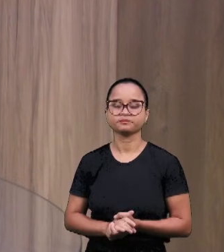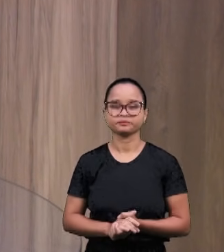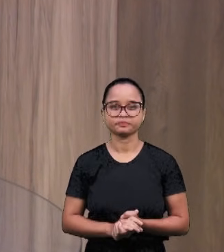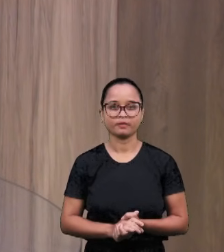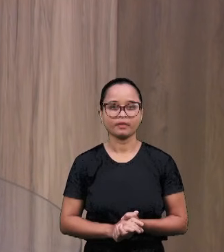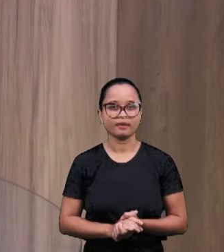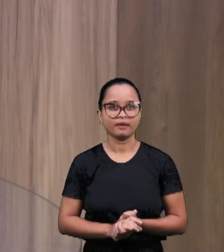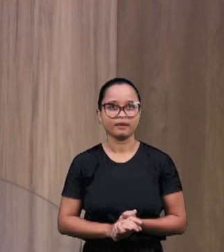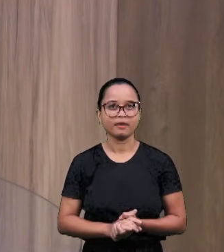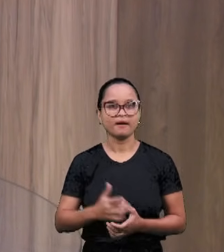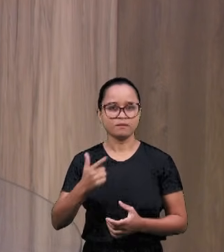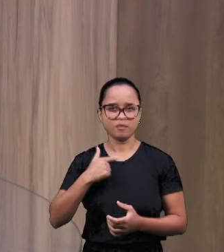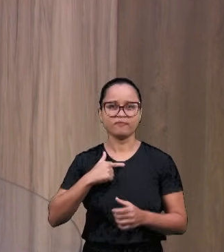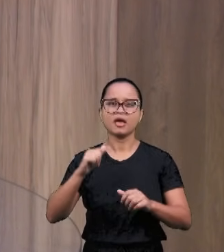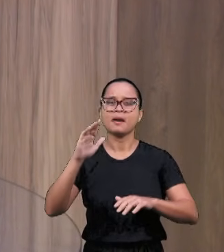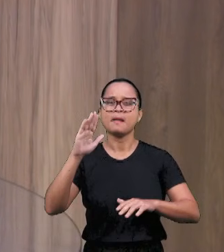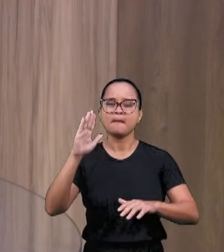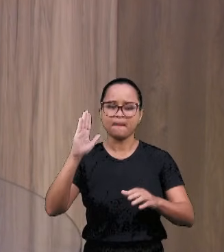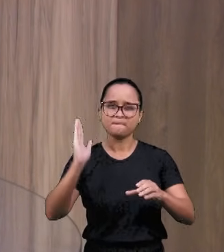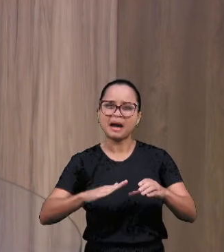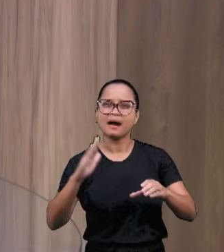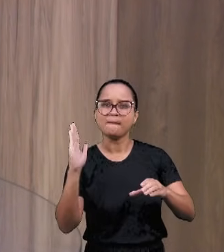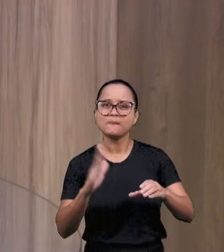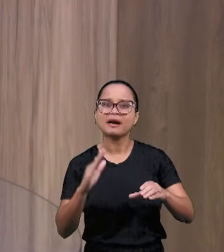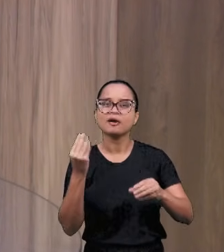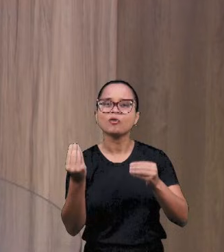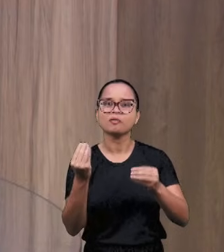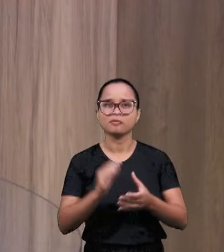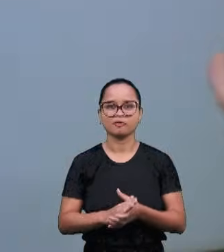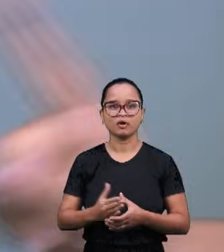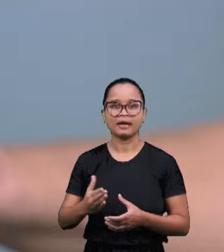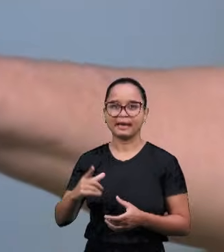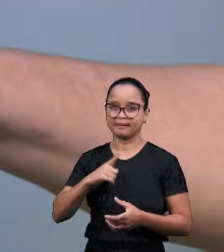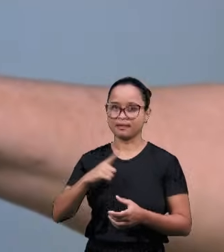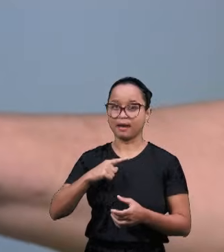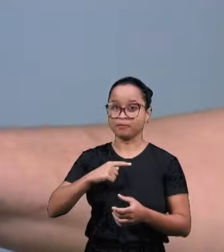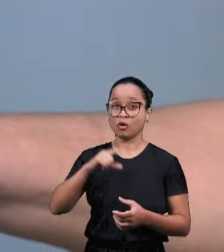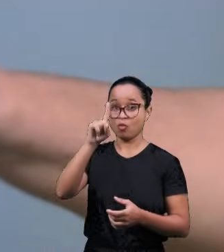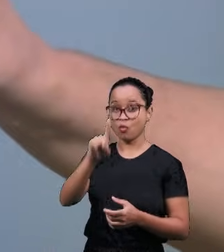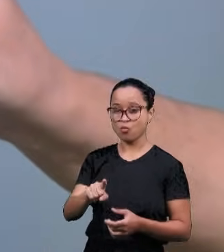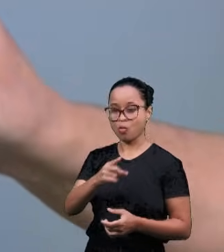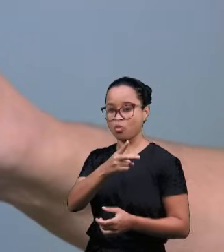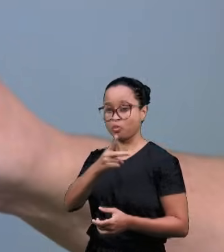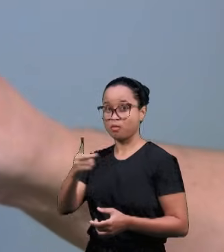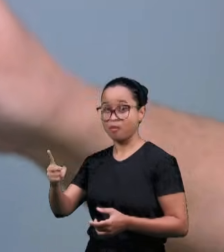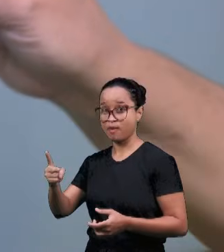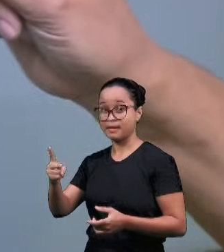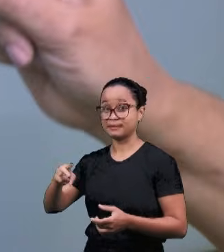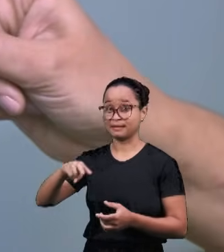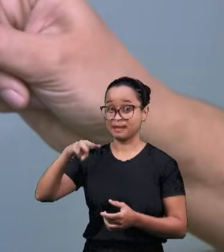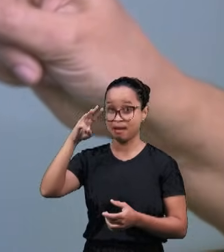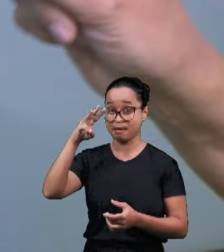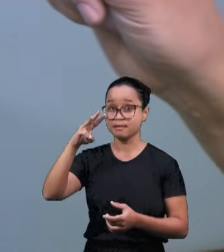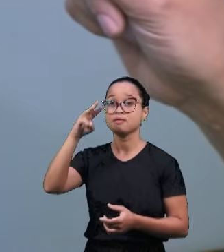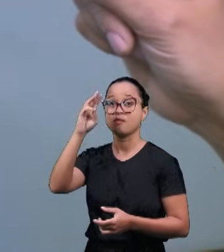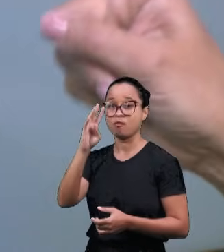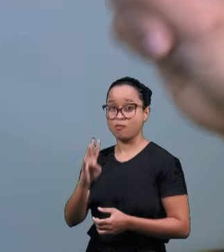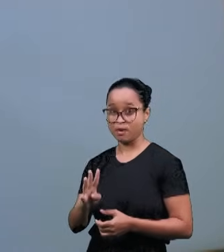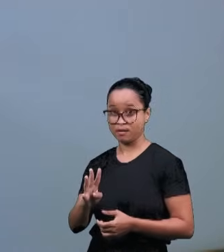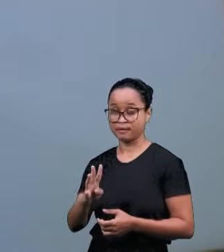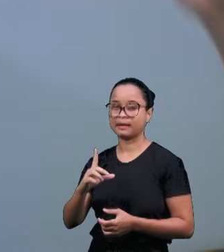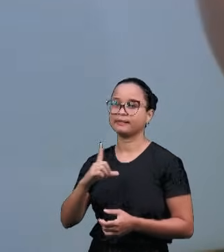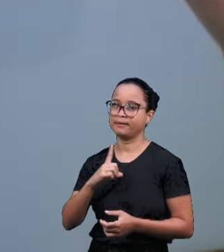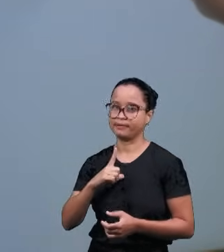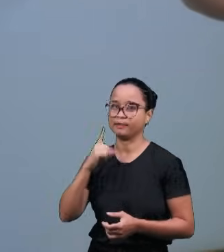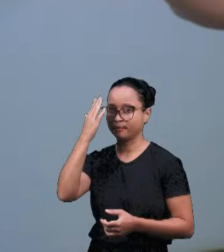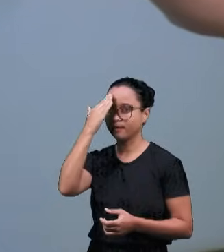nous allons voir le tambour. Nous savons déjà la longe à quatre temps. Um, dois, três,